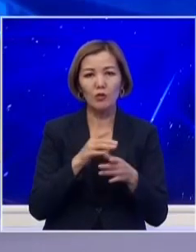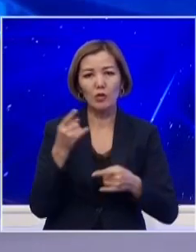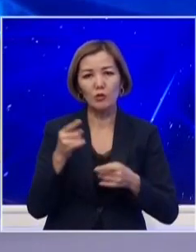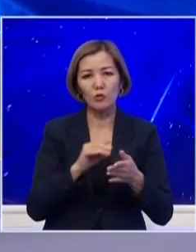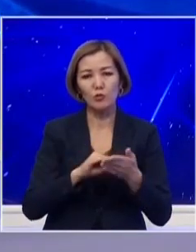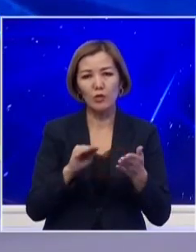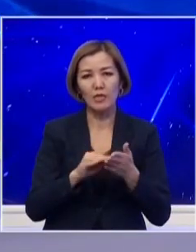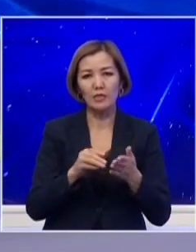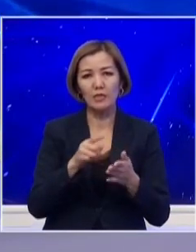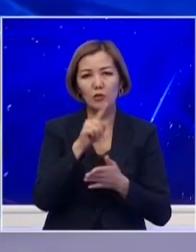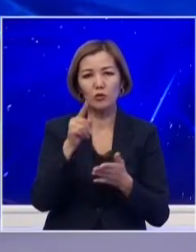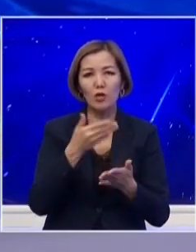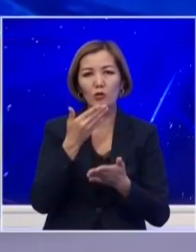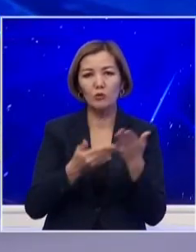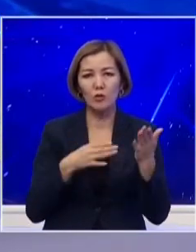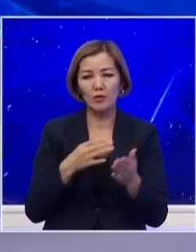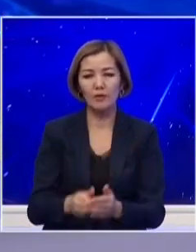журналистер өзекті сауалдарын қойды.